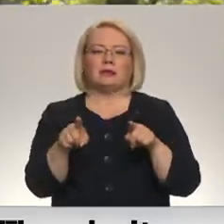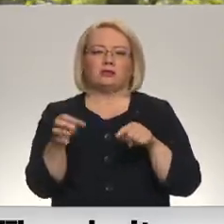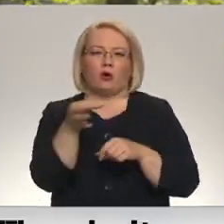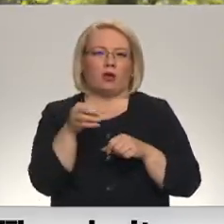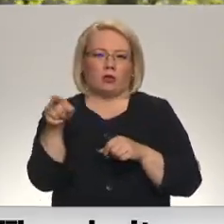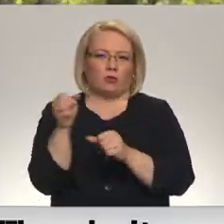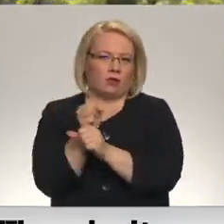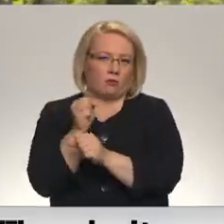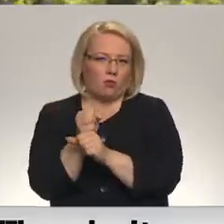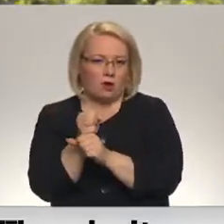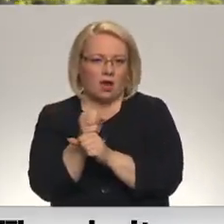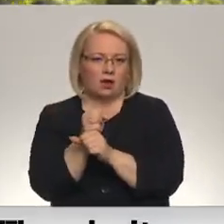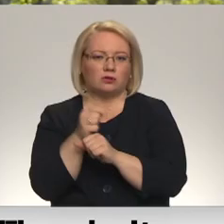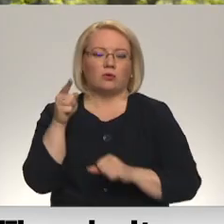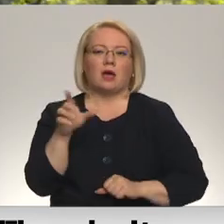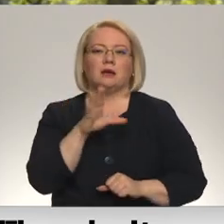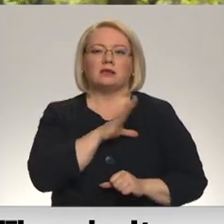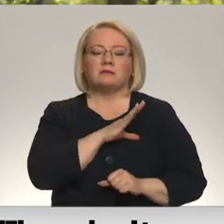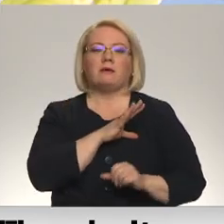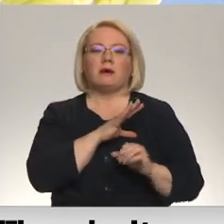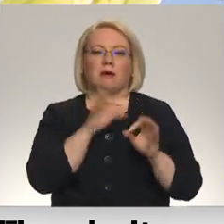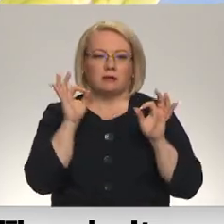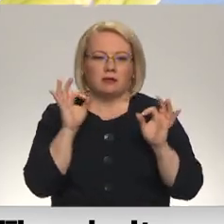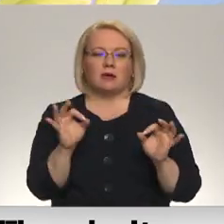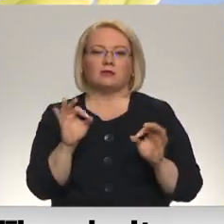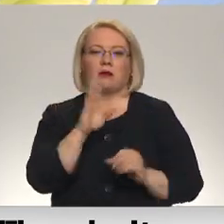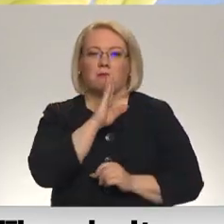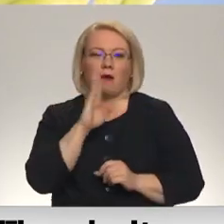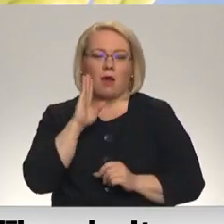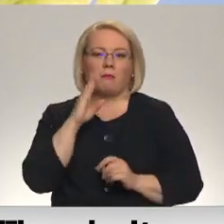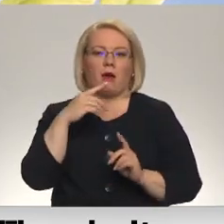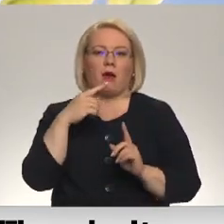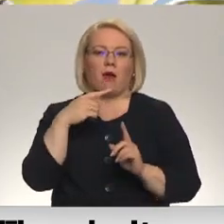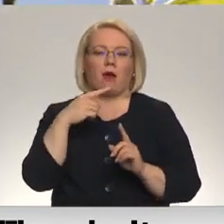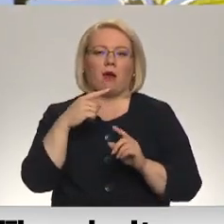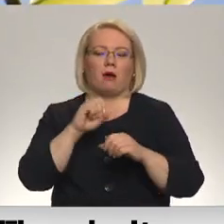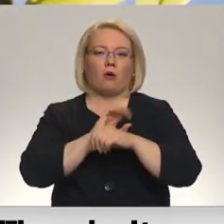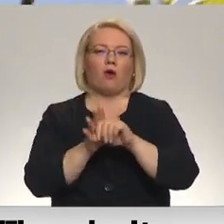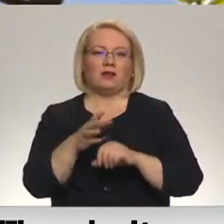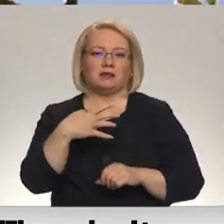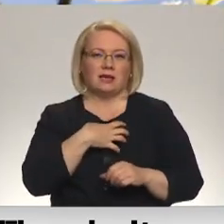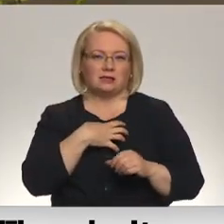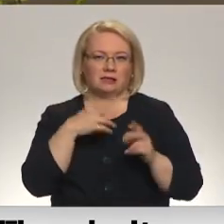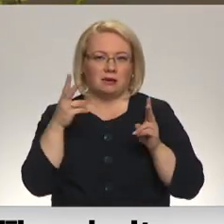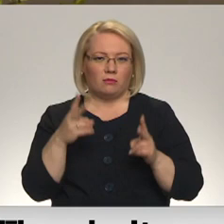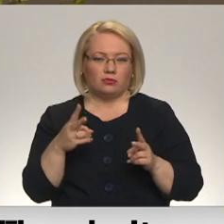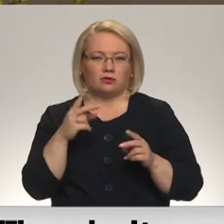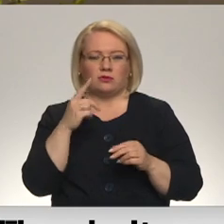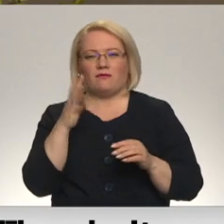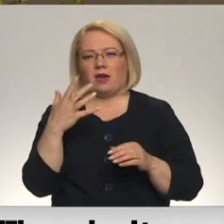un šitas bija tā kā kulaks uz acis. Mamma ar pozitīvu Covid testu